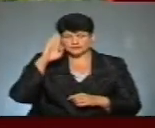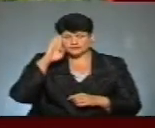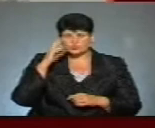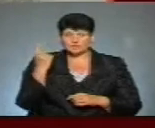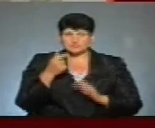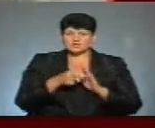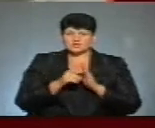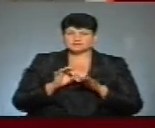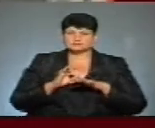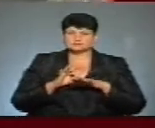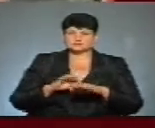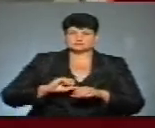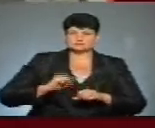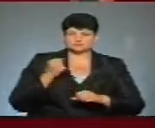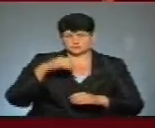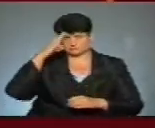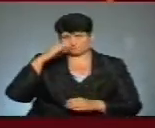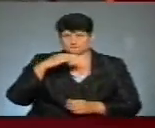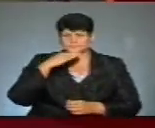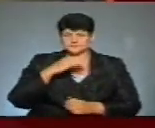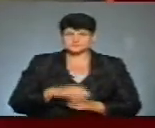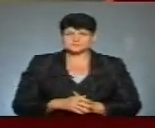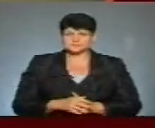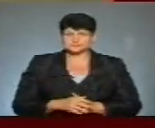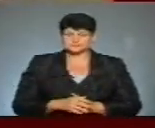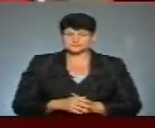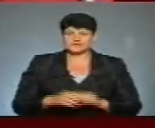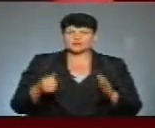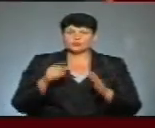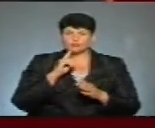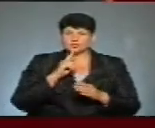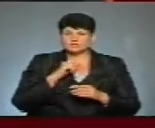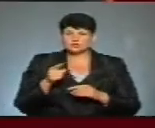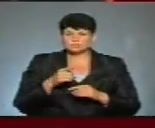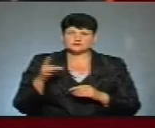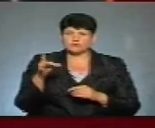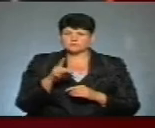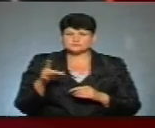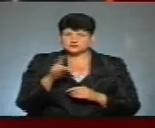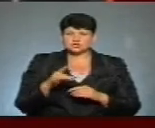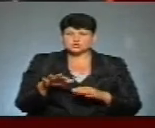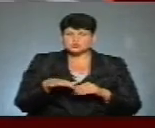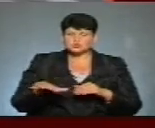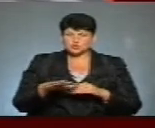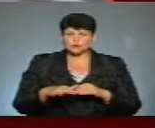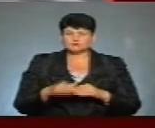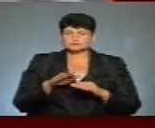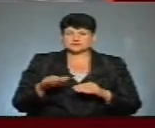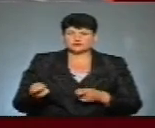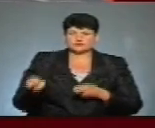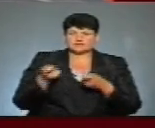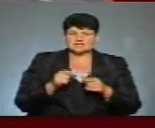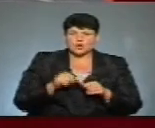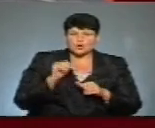класу провів побратим її батька. Допоки Тернопіль у помаранчевій карантинній зоні, школярів возитимуть